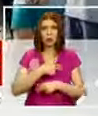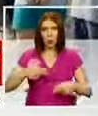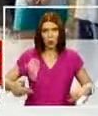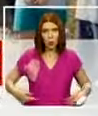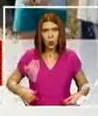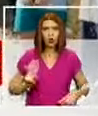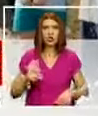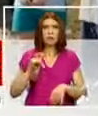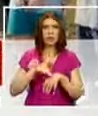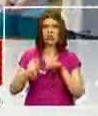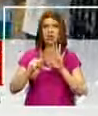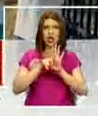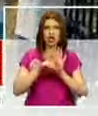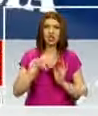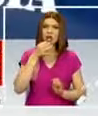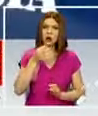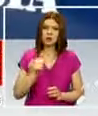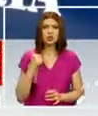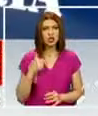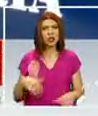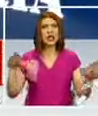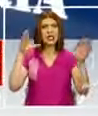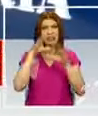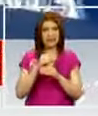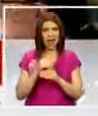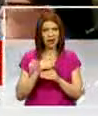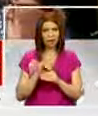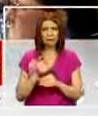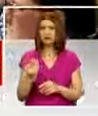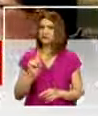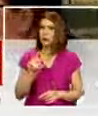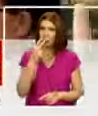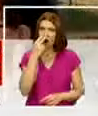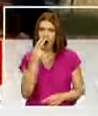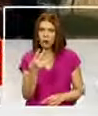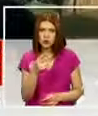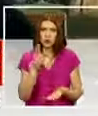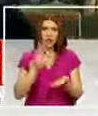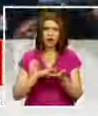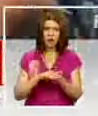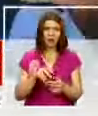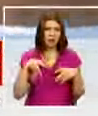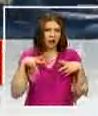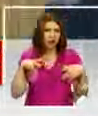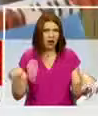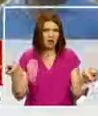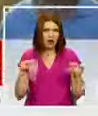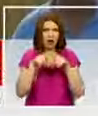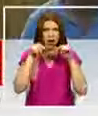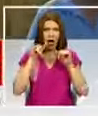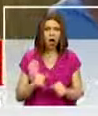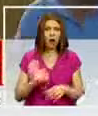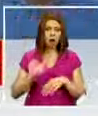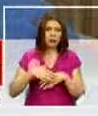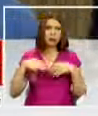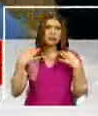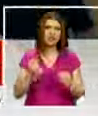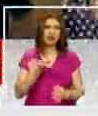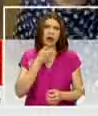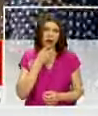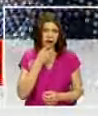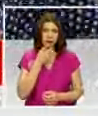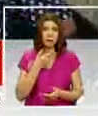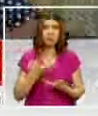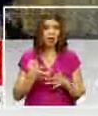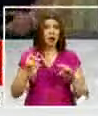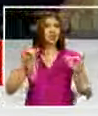și legiștii spuneau și seara trecută că nu au văzut fapte de o asemenea cruzime de mai bine de 10 ani. În astfel